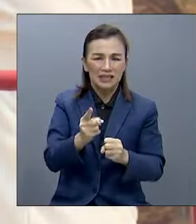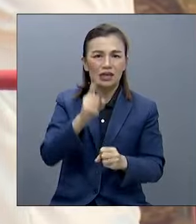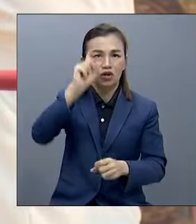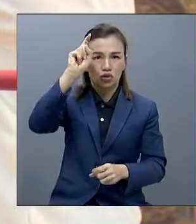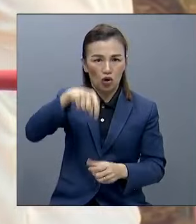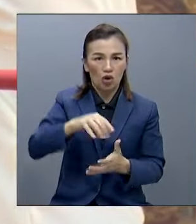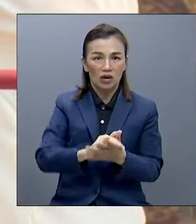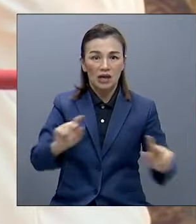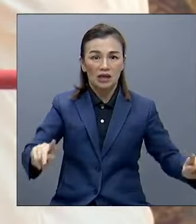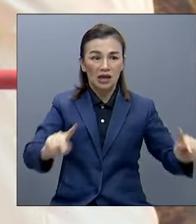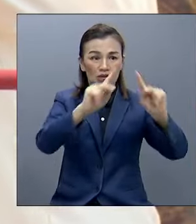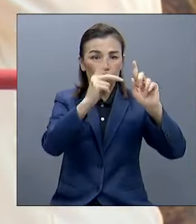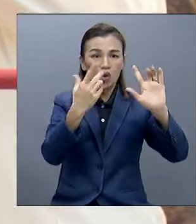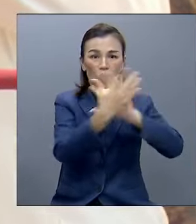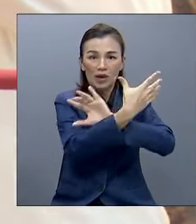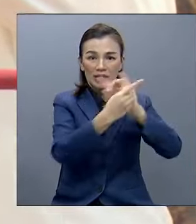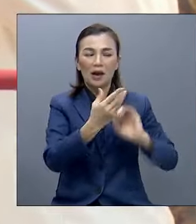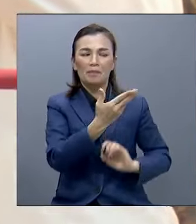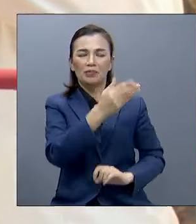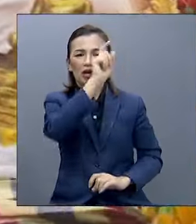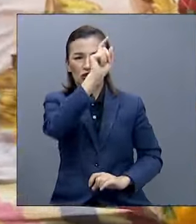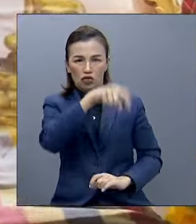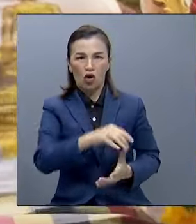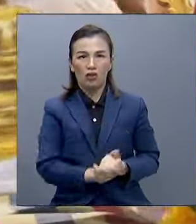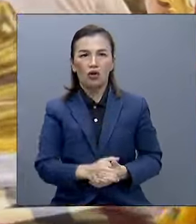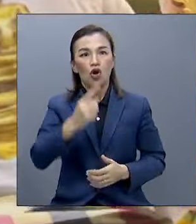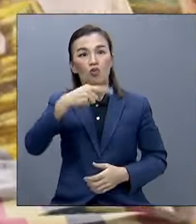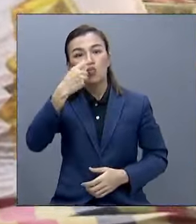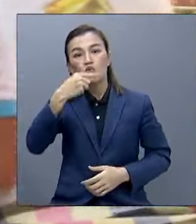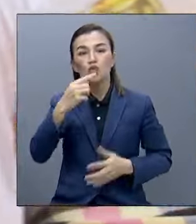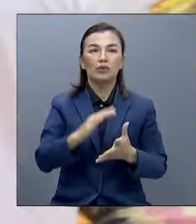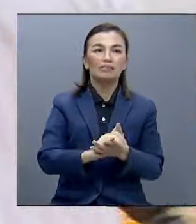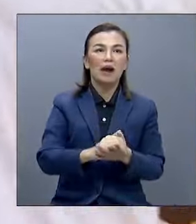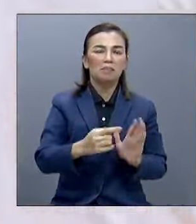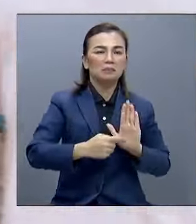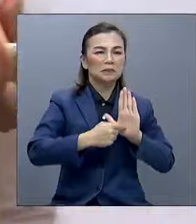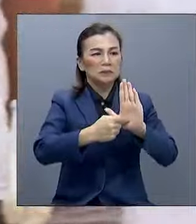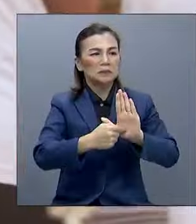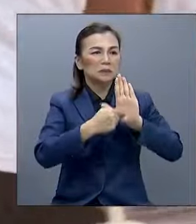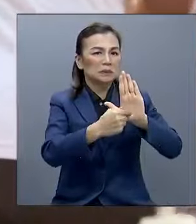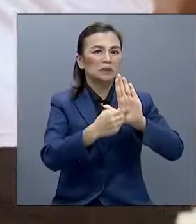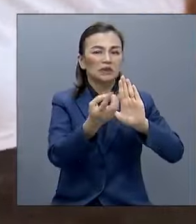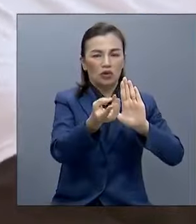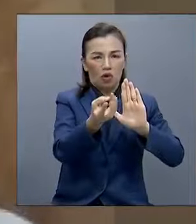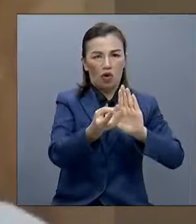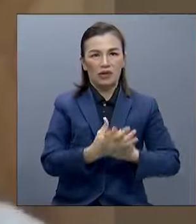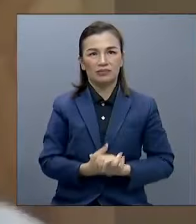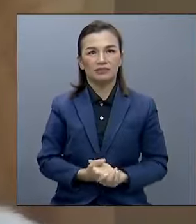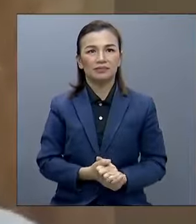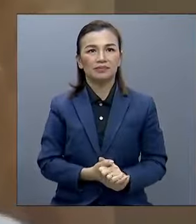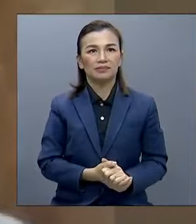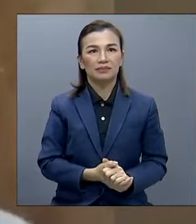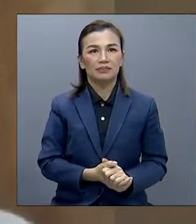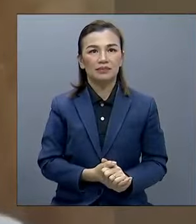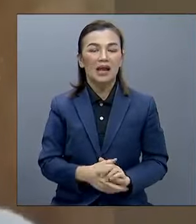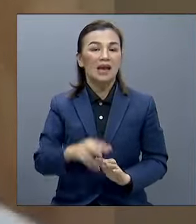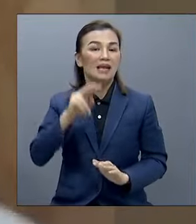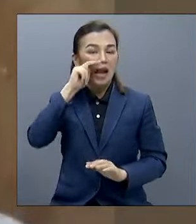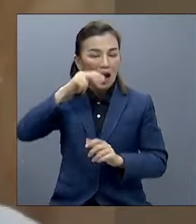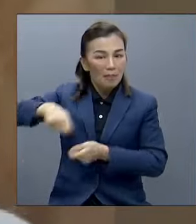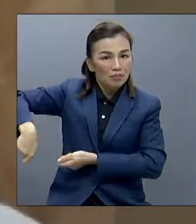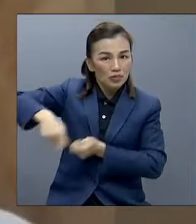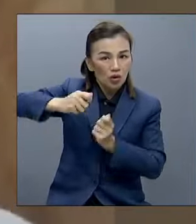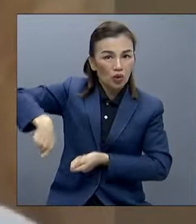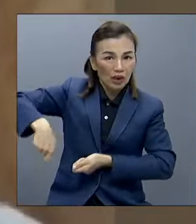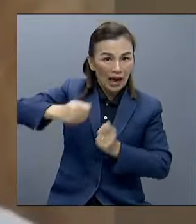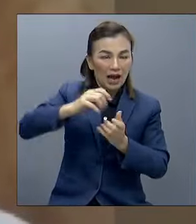กระทรวงอย่างกระทรวงวัฒนธรรมที่ออกมาแอคชั่นเรื่องนี้น้อยมากครับเทศกาลสงกรานต์เนี่ยเป็นหนึ่ง